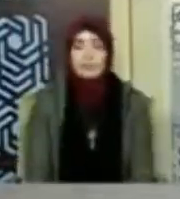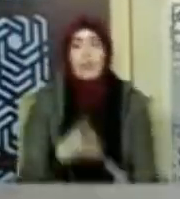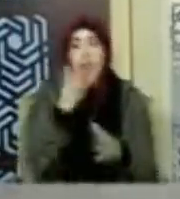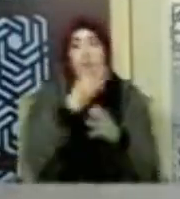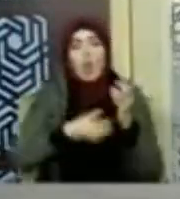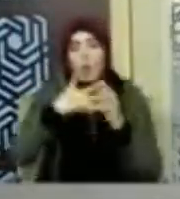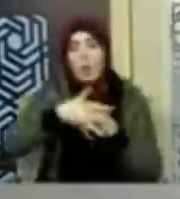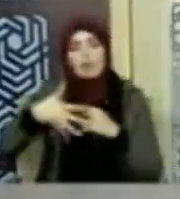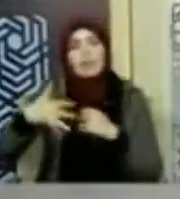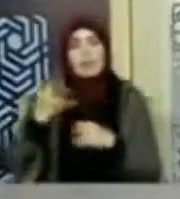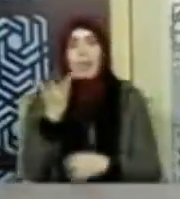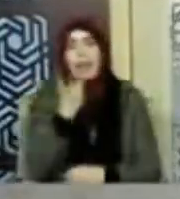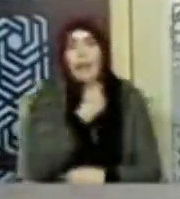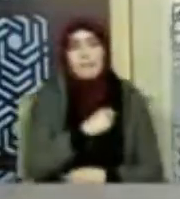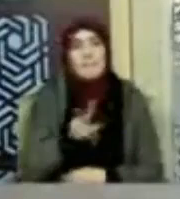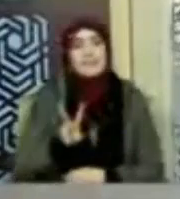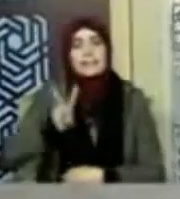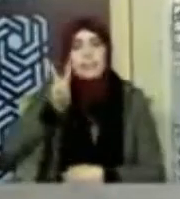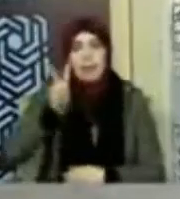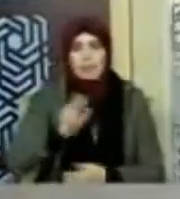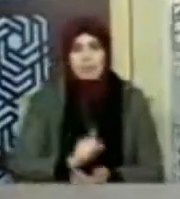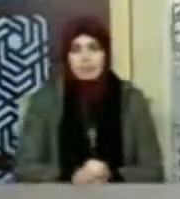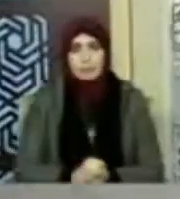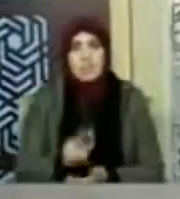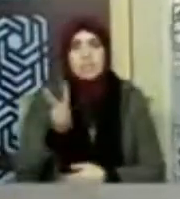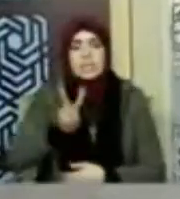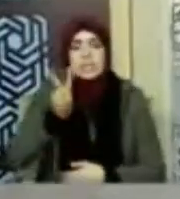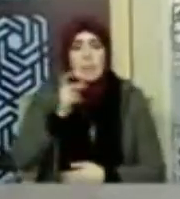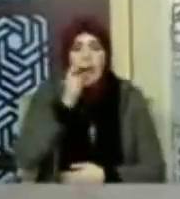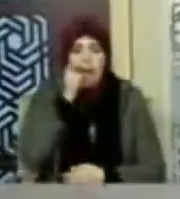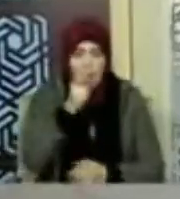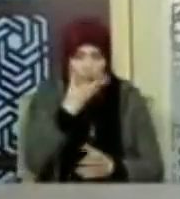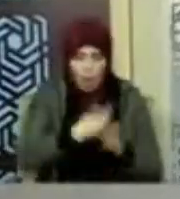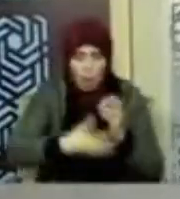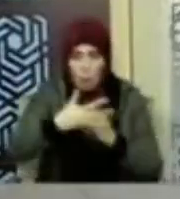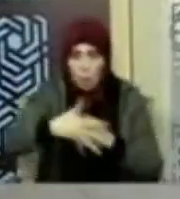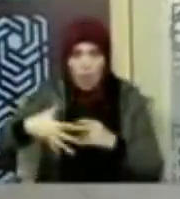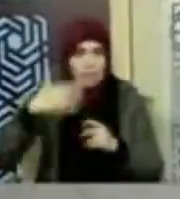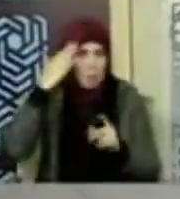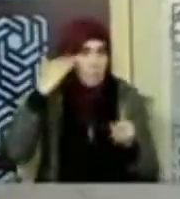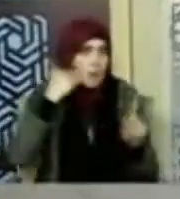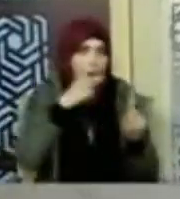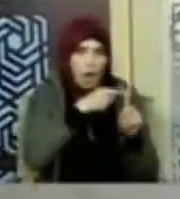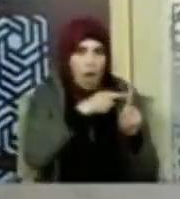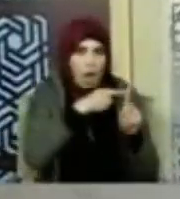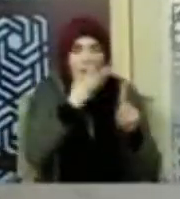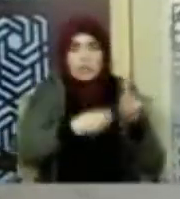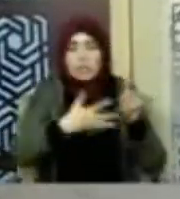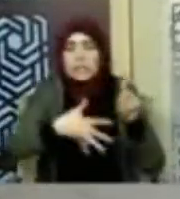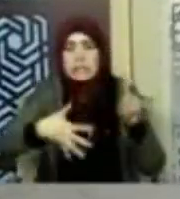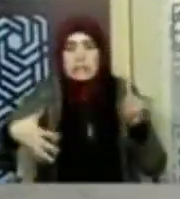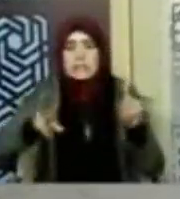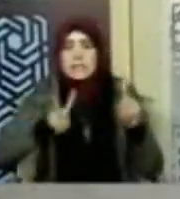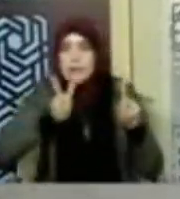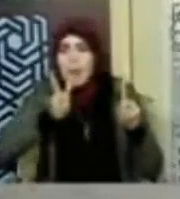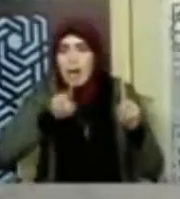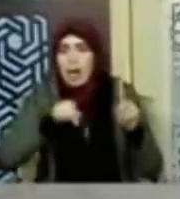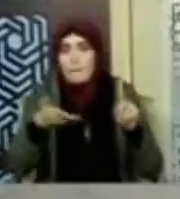سبعة من أبنائها قتلوا في معركة واحدة. فسألت: أقتلوا